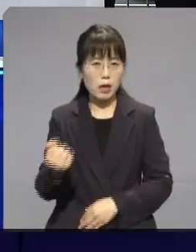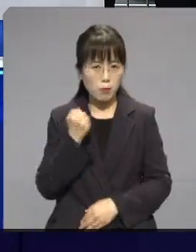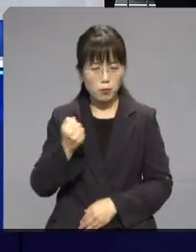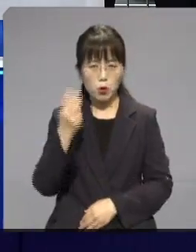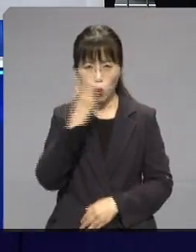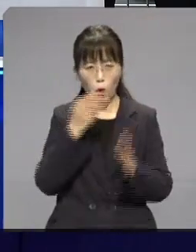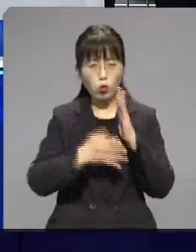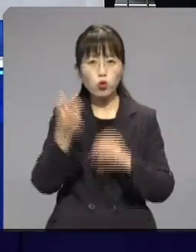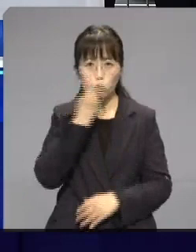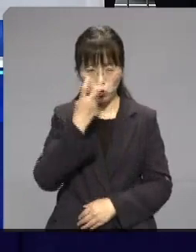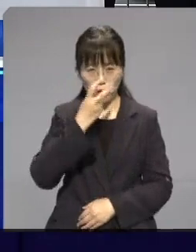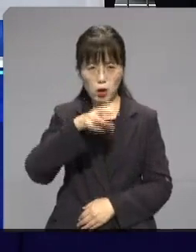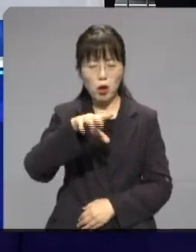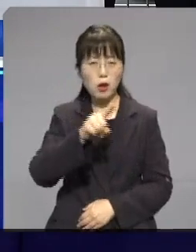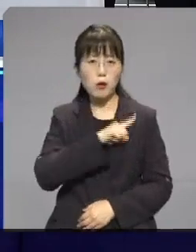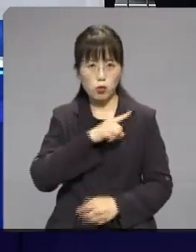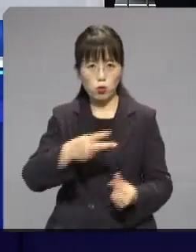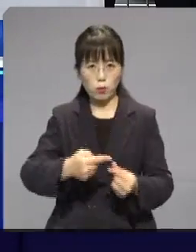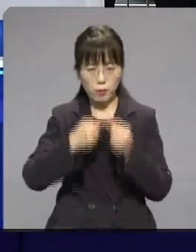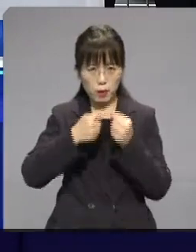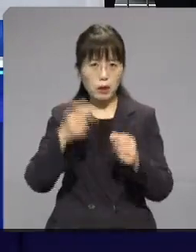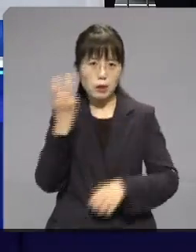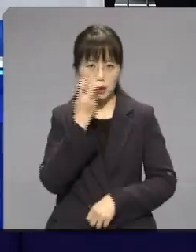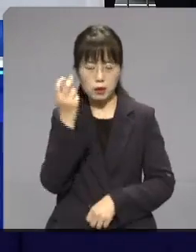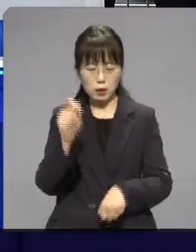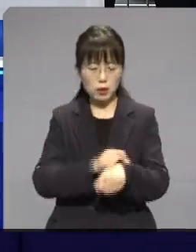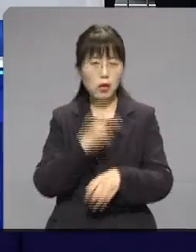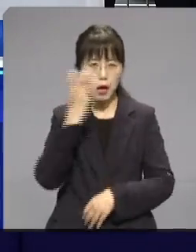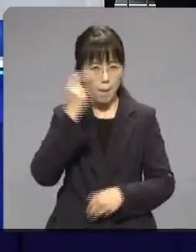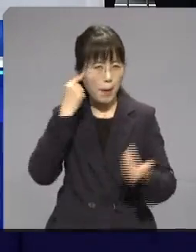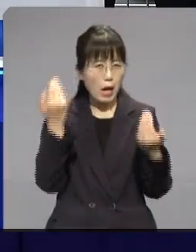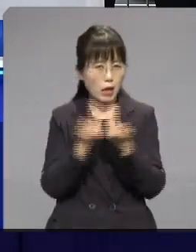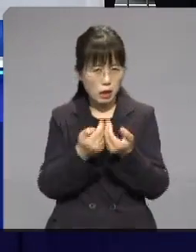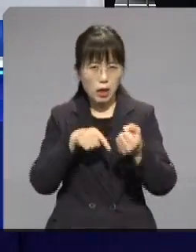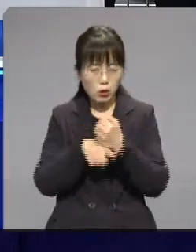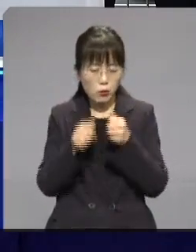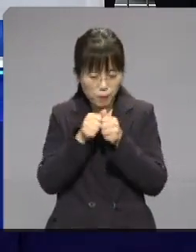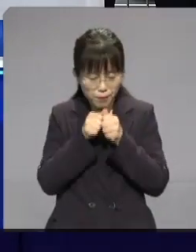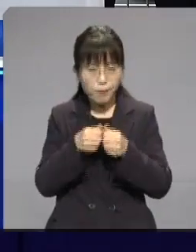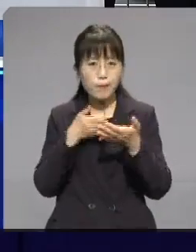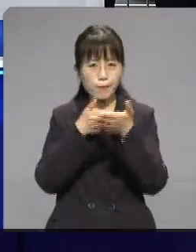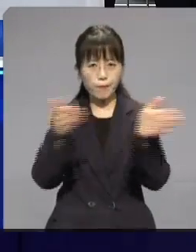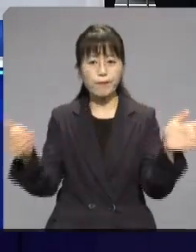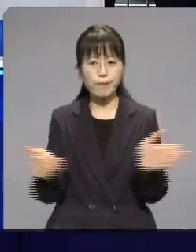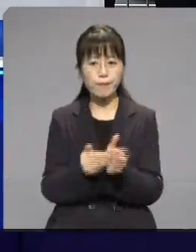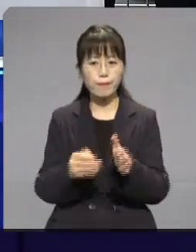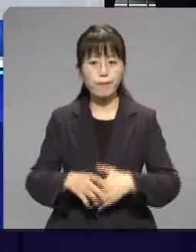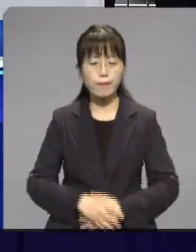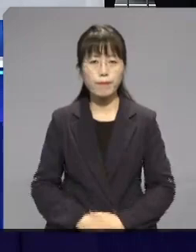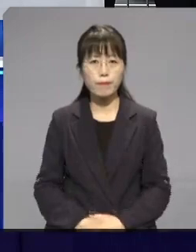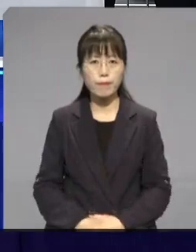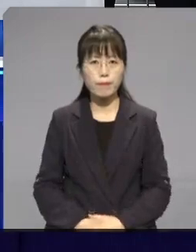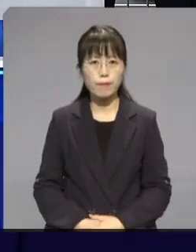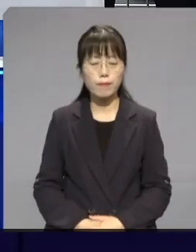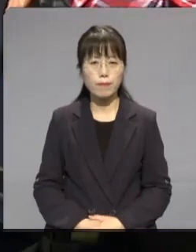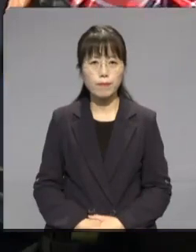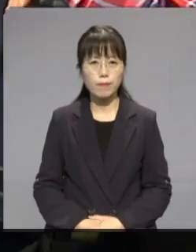국민의힘은 공수처의 수사가 먼저라면서 특검 반대 이유를 조목조목 제시했습니다. 이어진 기자입니다.